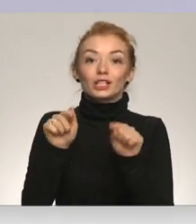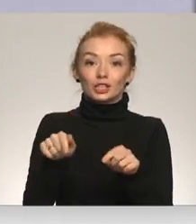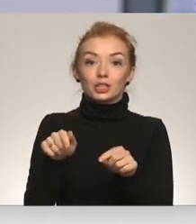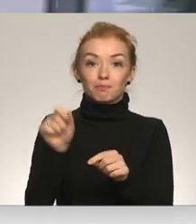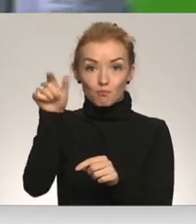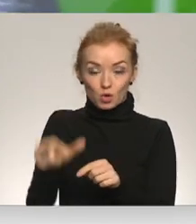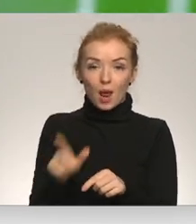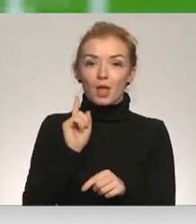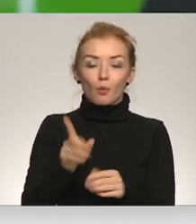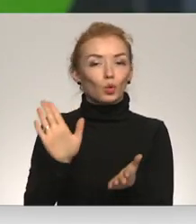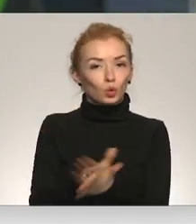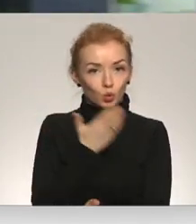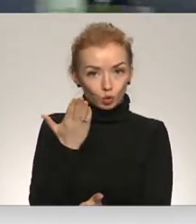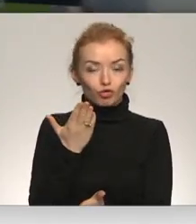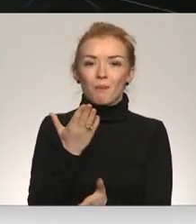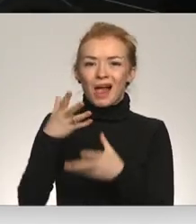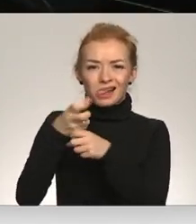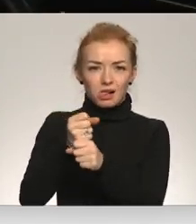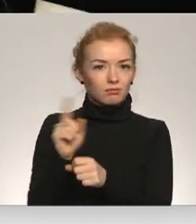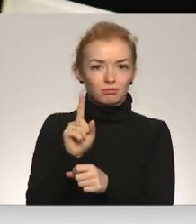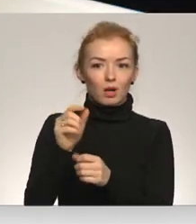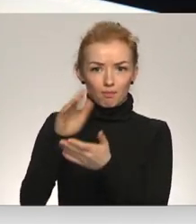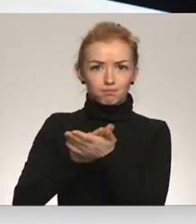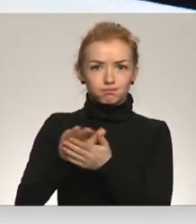iepakojumam jābūt tukšam un nesaplacinātam.